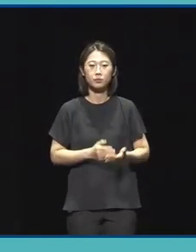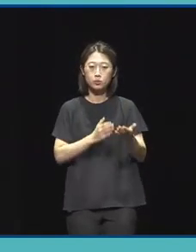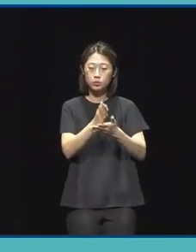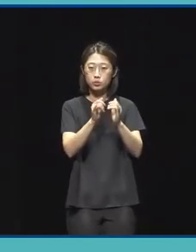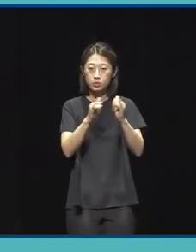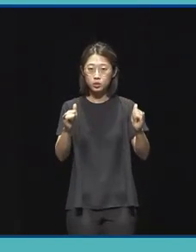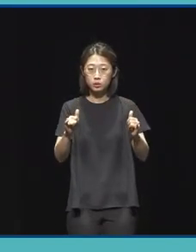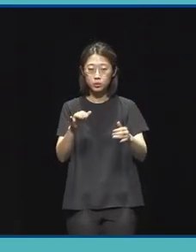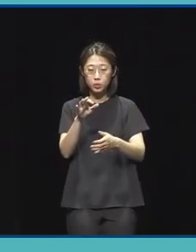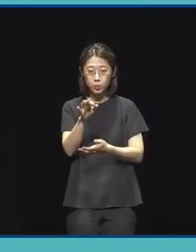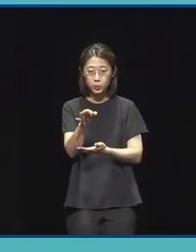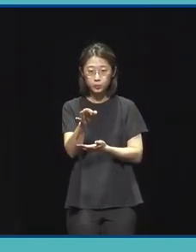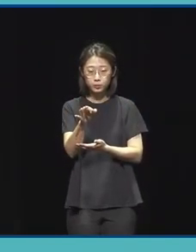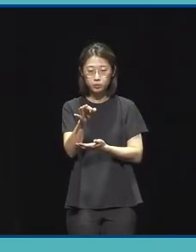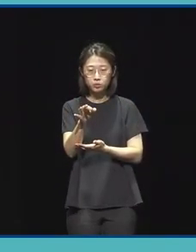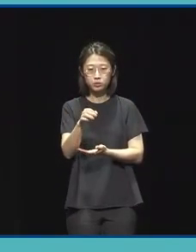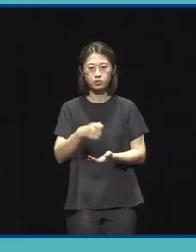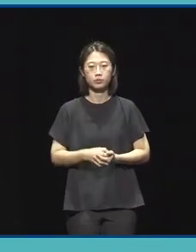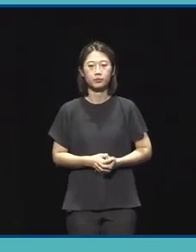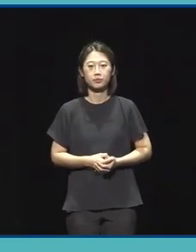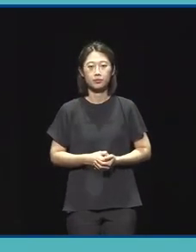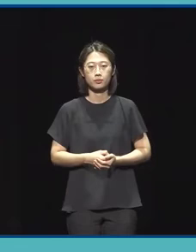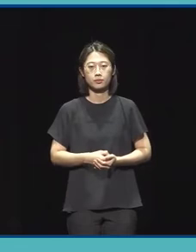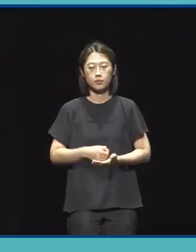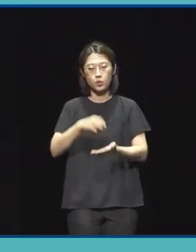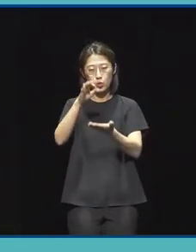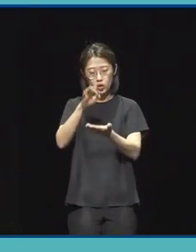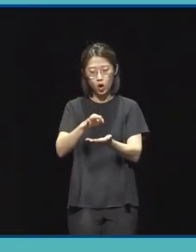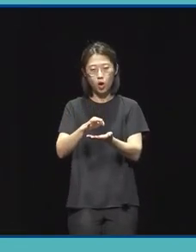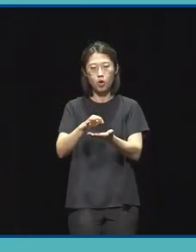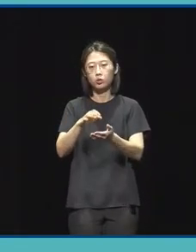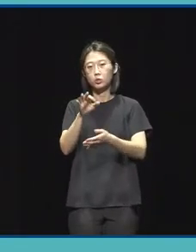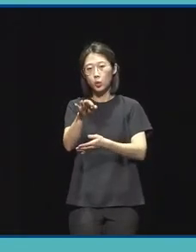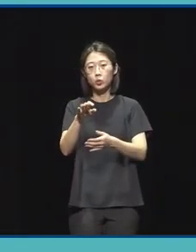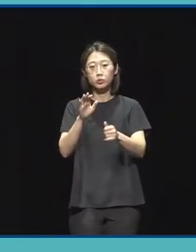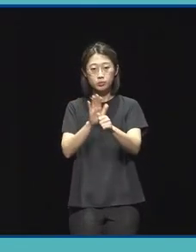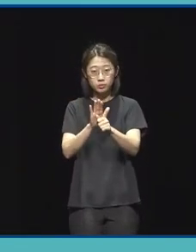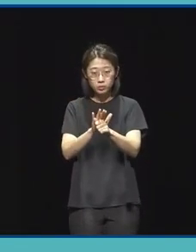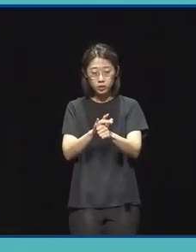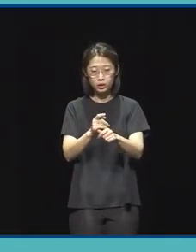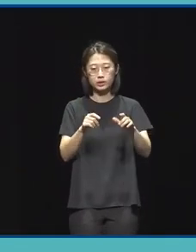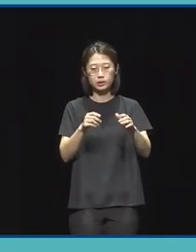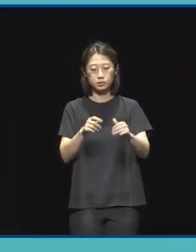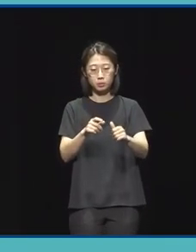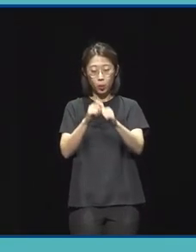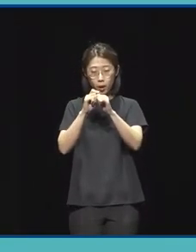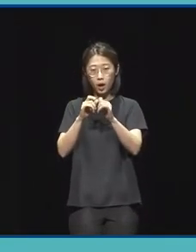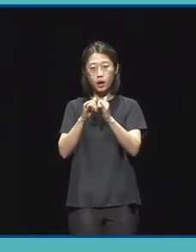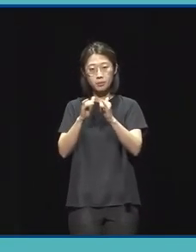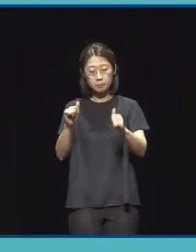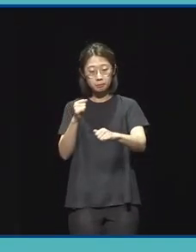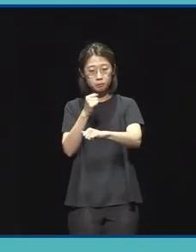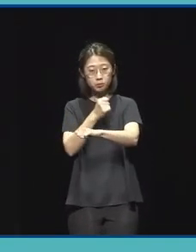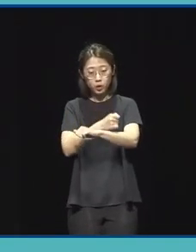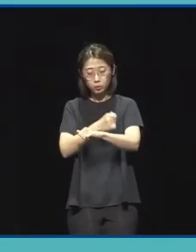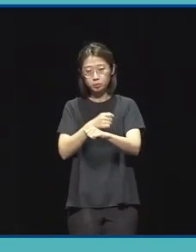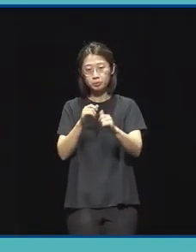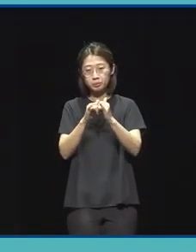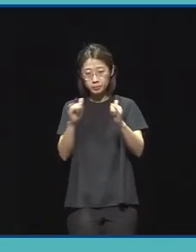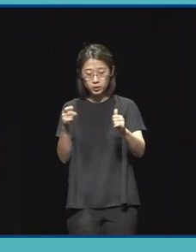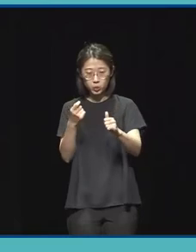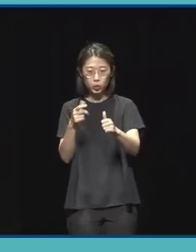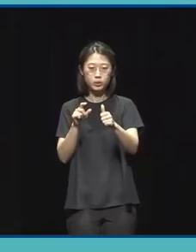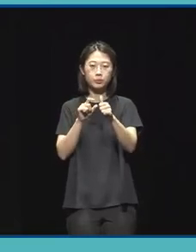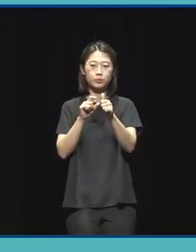전문인력 급여는 최저임금을 준수하여야 하고 인건비를 일부 보조하기에 급여 부족분은 단체에서